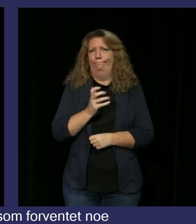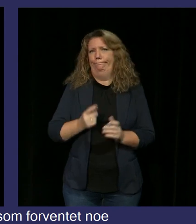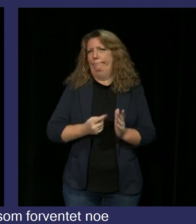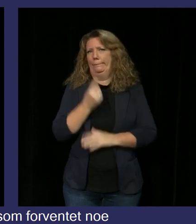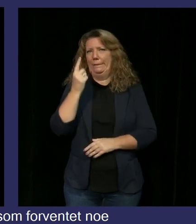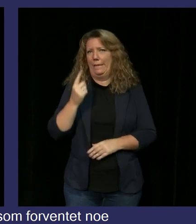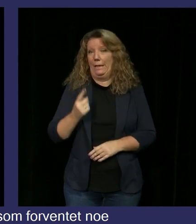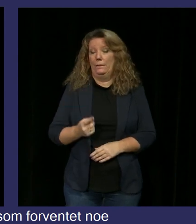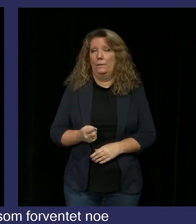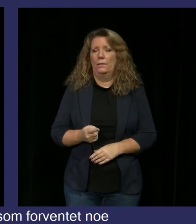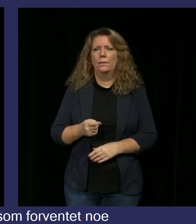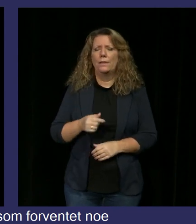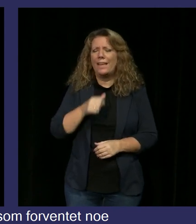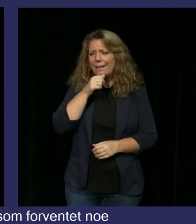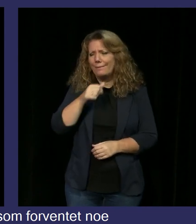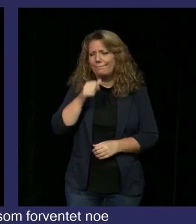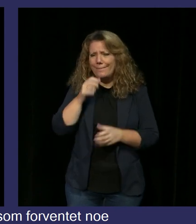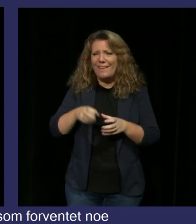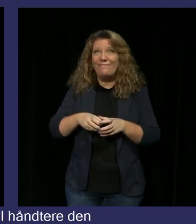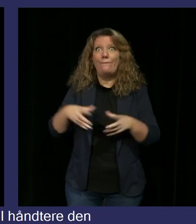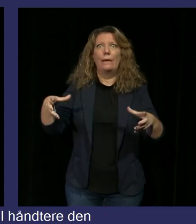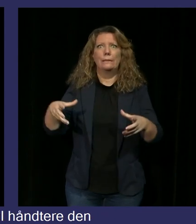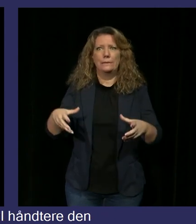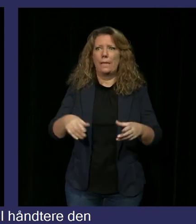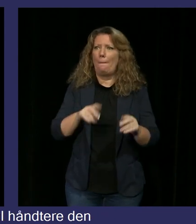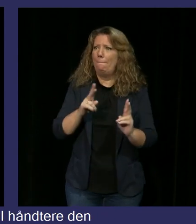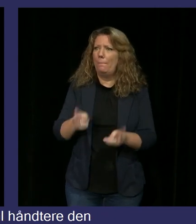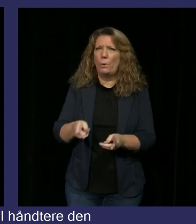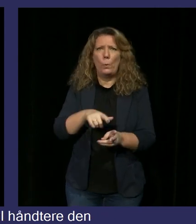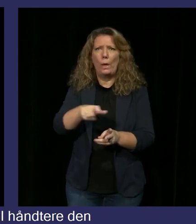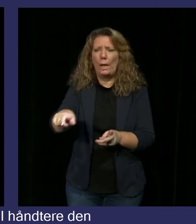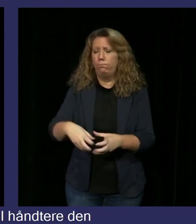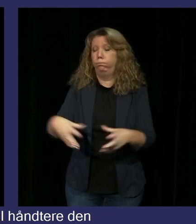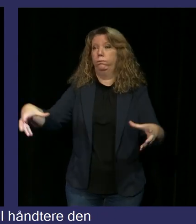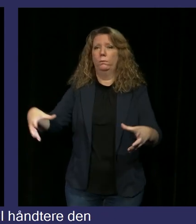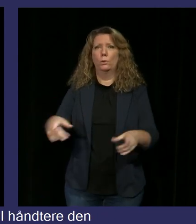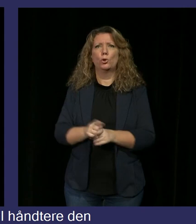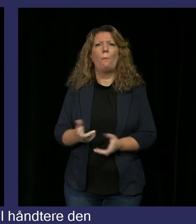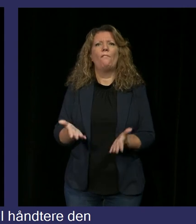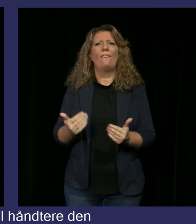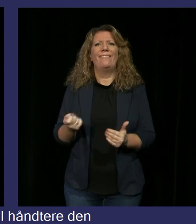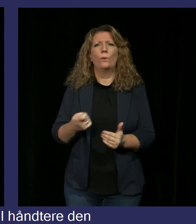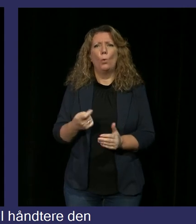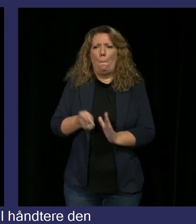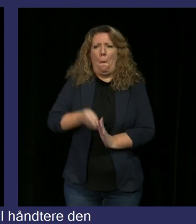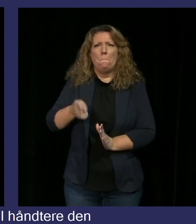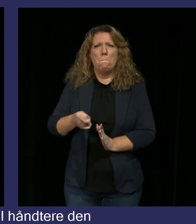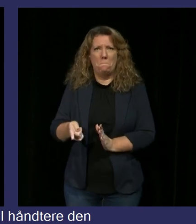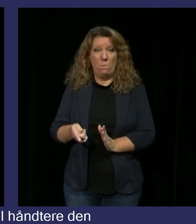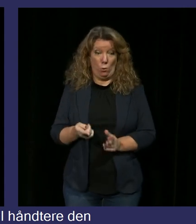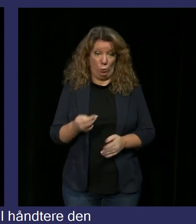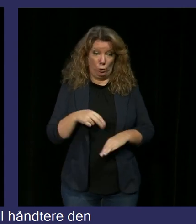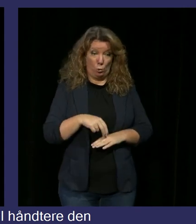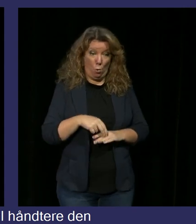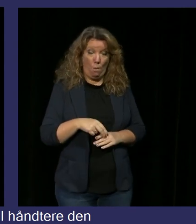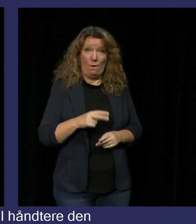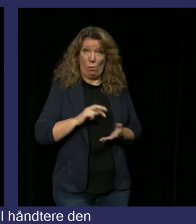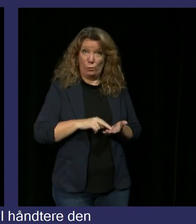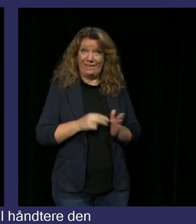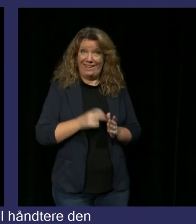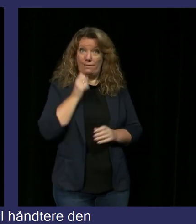brukere som forventet noe fra oss med en eneste gang. Og det da å stå i en situasjon hvor du skal håndtere den daglige driften i en eksplosiv